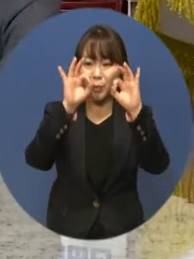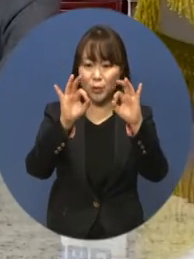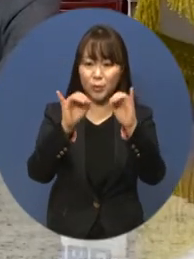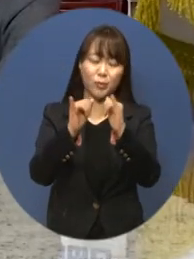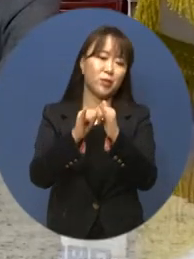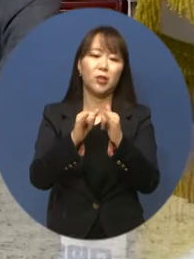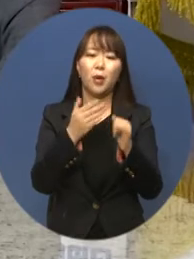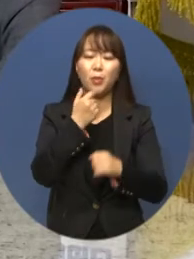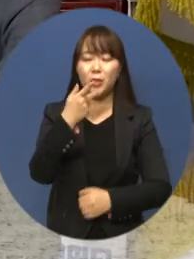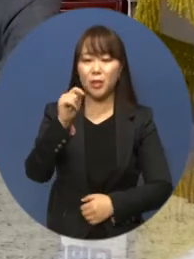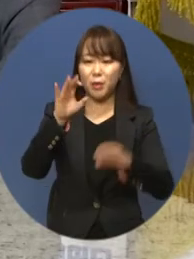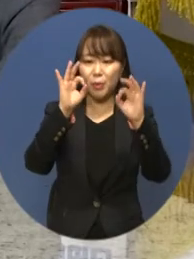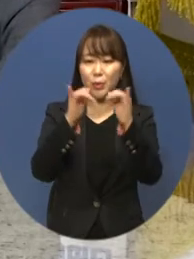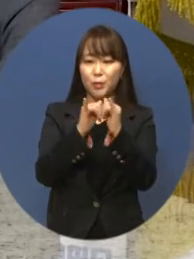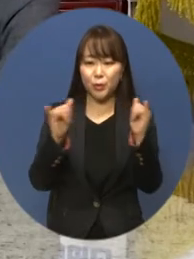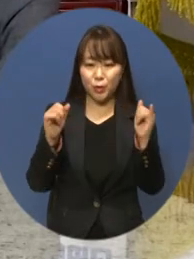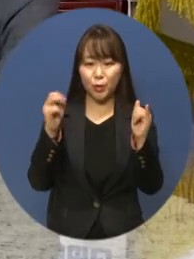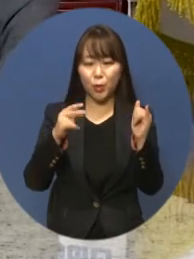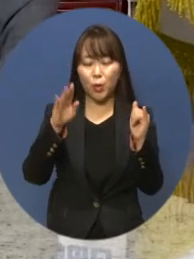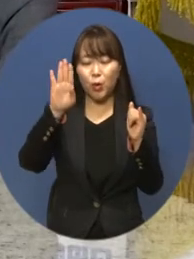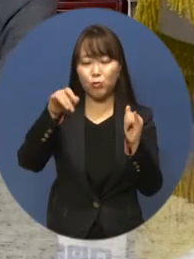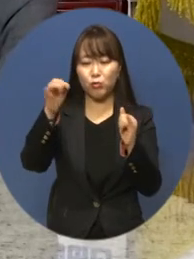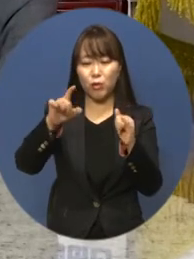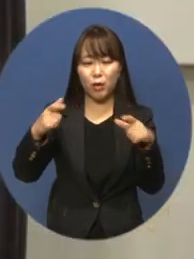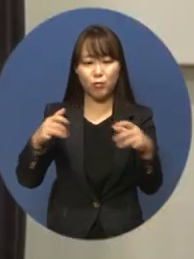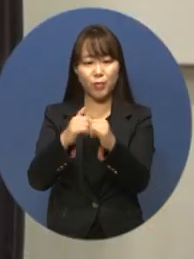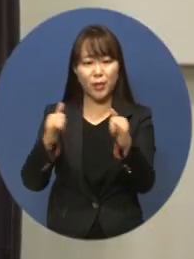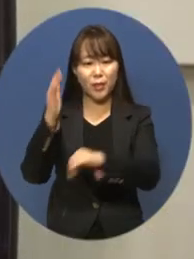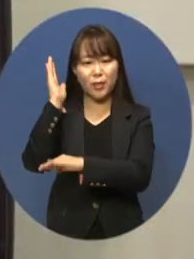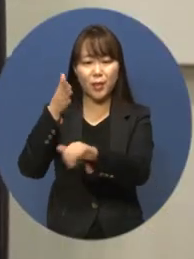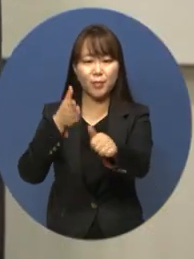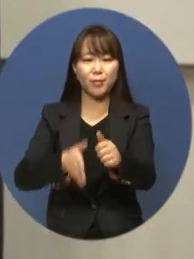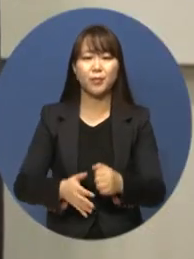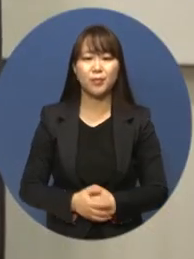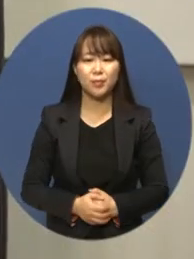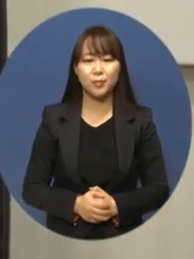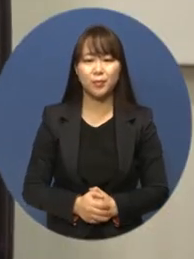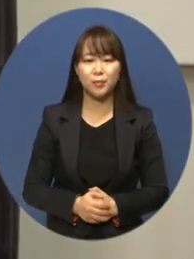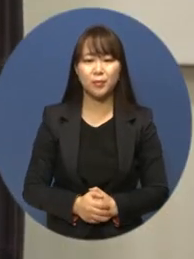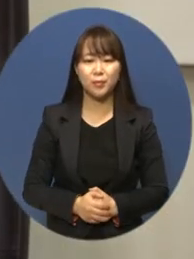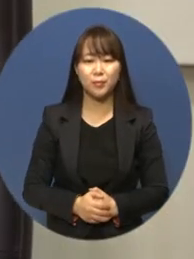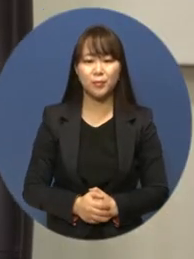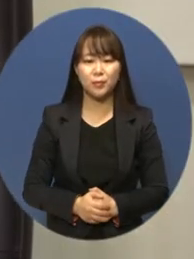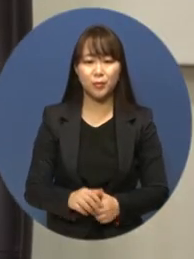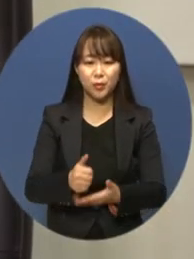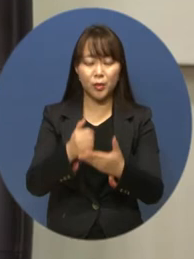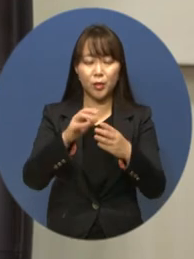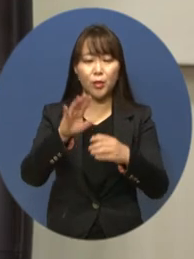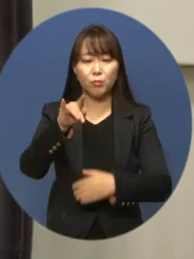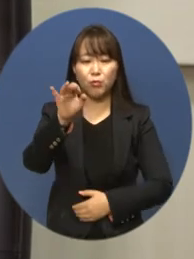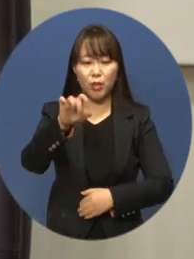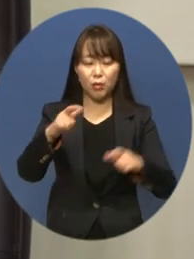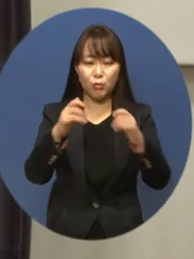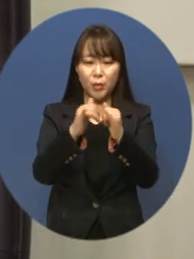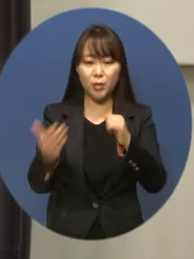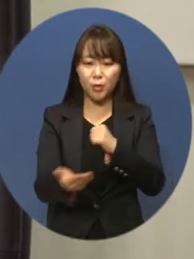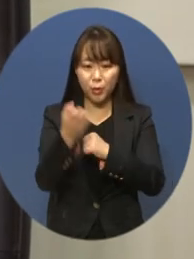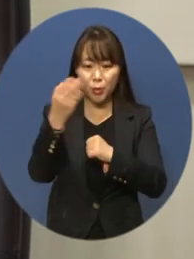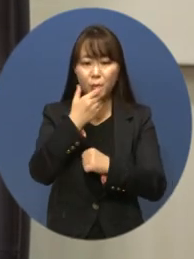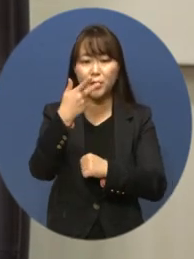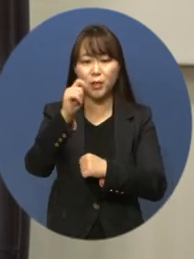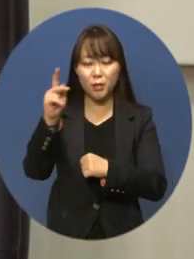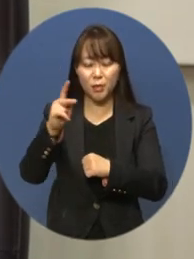계신 우리 복지TV 시청자 여러분들과 부안군민들께 한 말씀 부탁드리겠습니다. 존경하는 부안군민 여러분 그리고